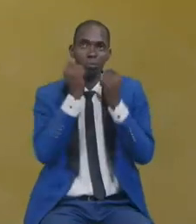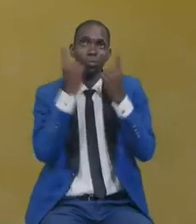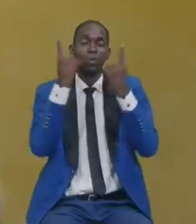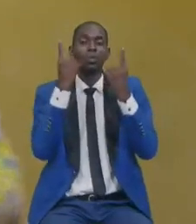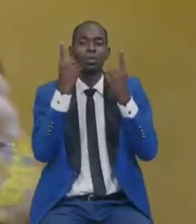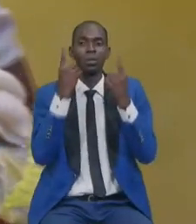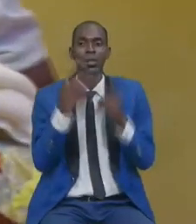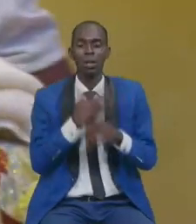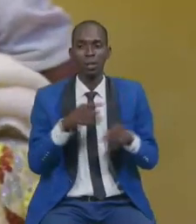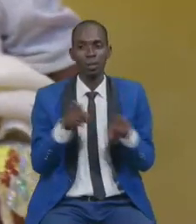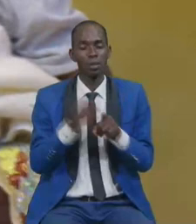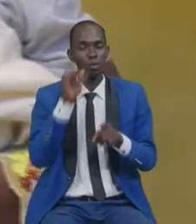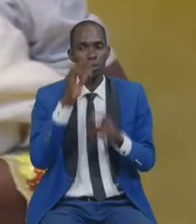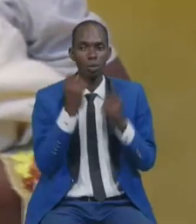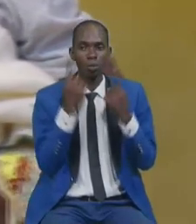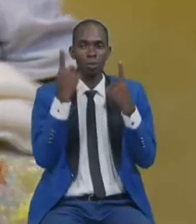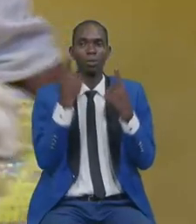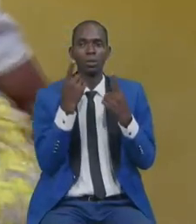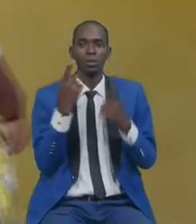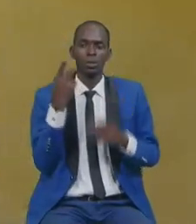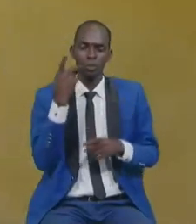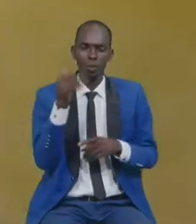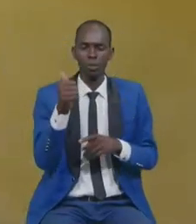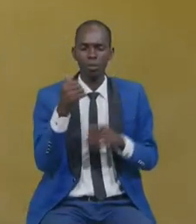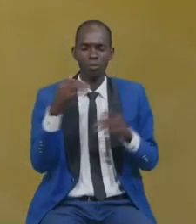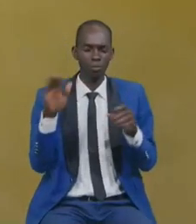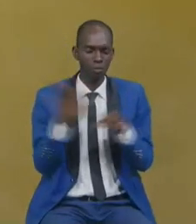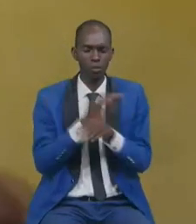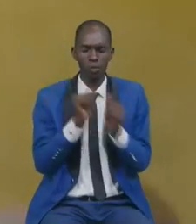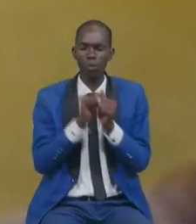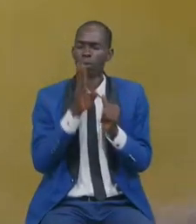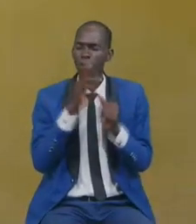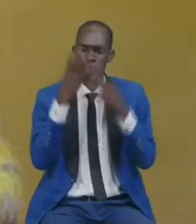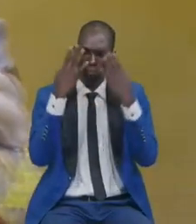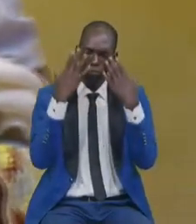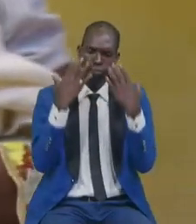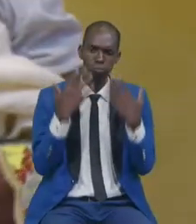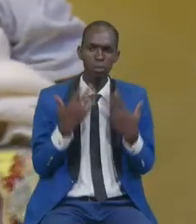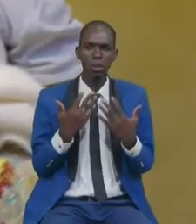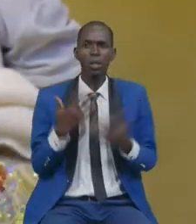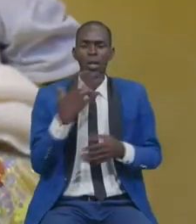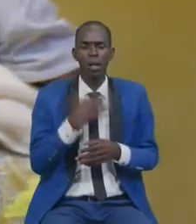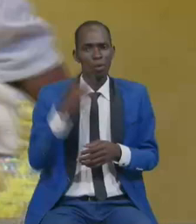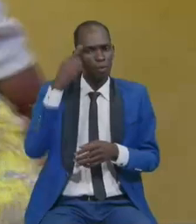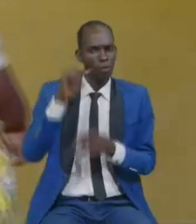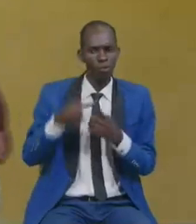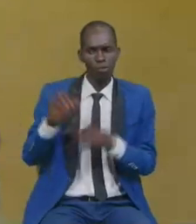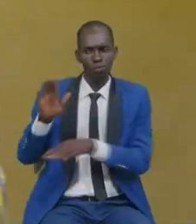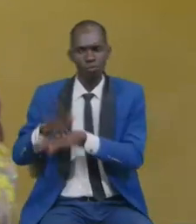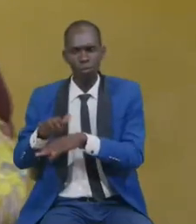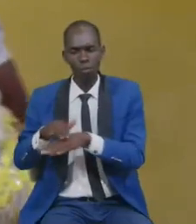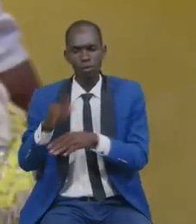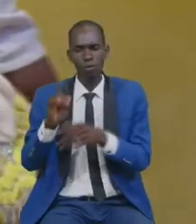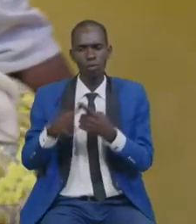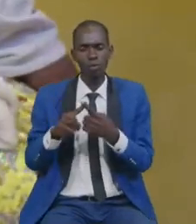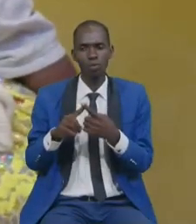je me suis réveillé, je me suis vu en train de pleurer. Pour réveiller mon mari, je ne l'ai pas réveillé. J'ai